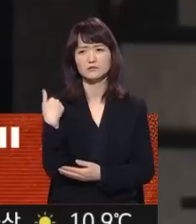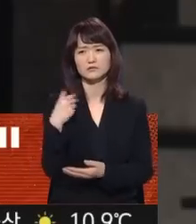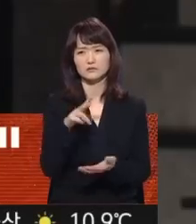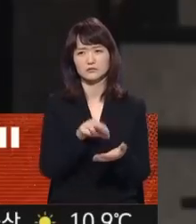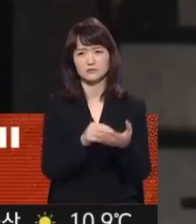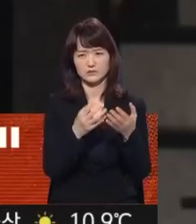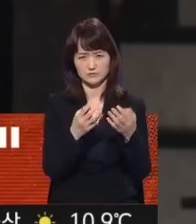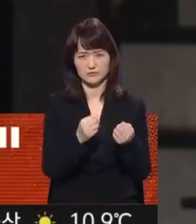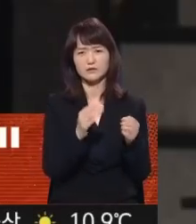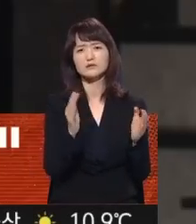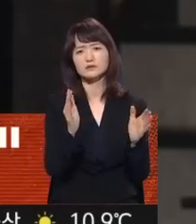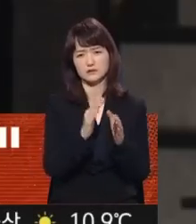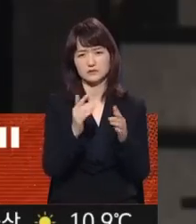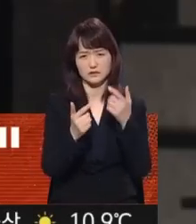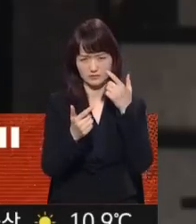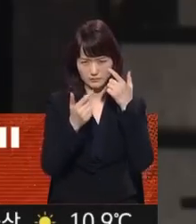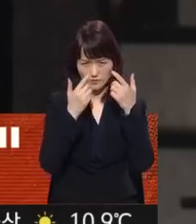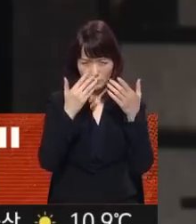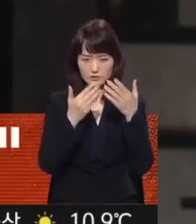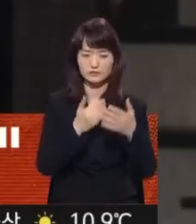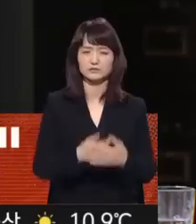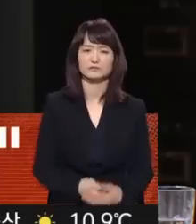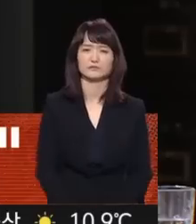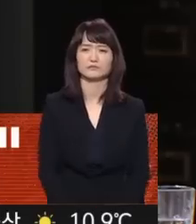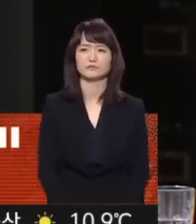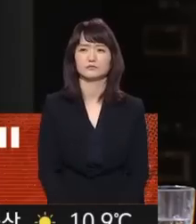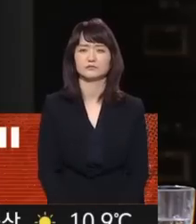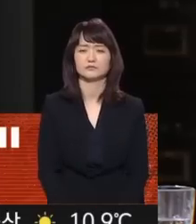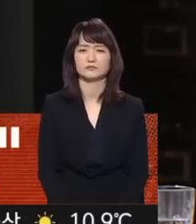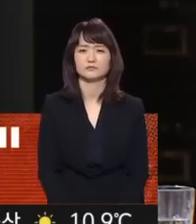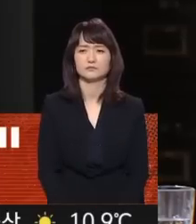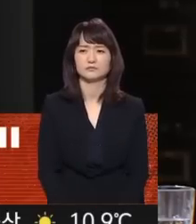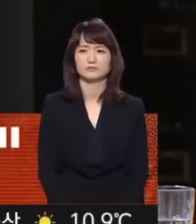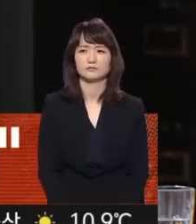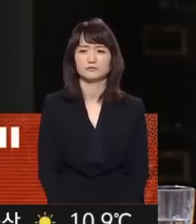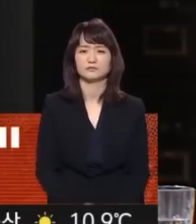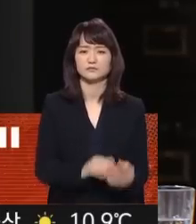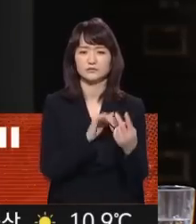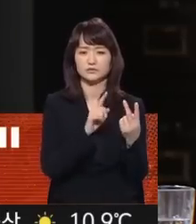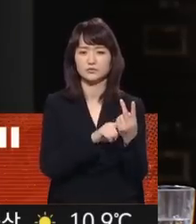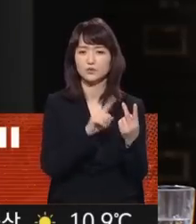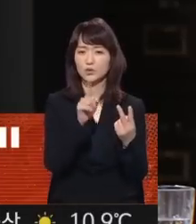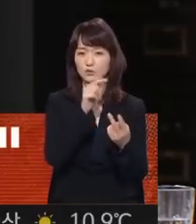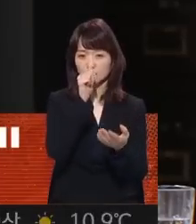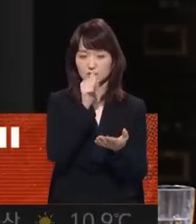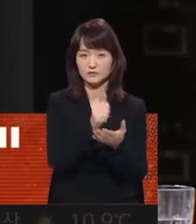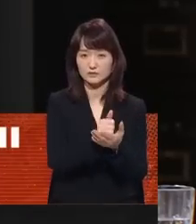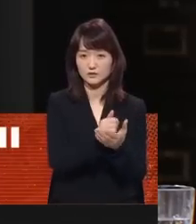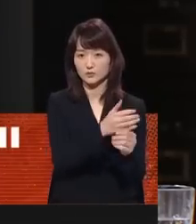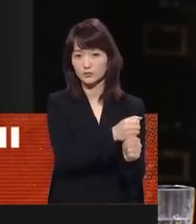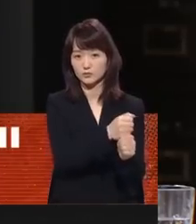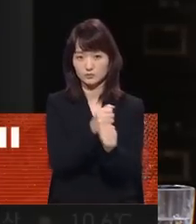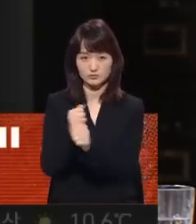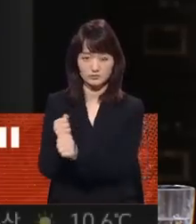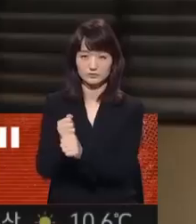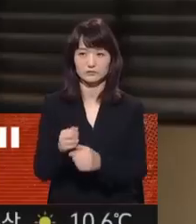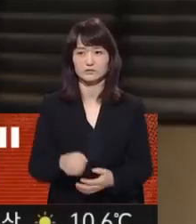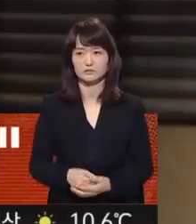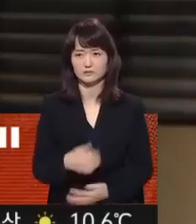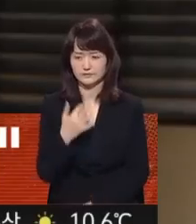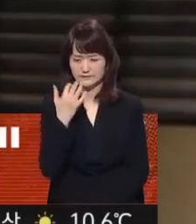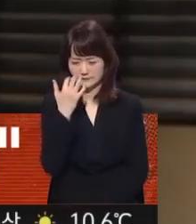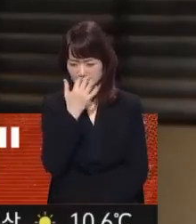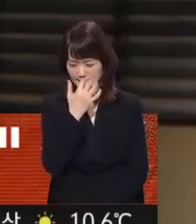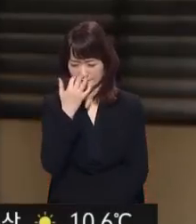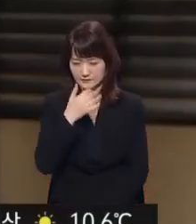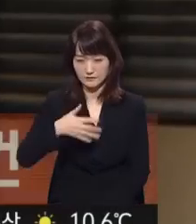문제가 많은 학생들인 건 확실한 것 같습니다 박 변호사님 그럼 쟤네들을 어떤 혐의로 입건이 된 건가요 자 일단은 음란한